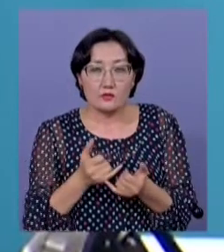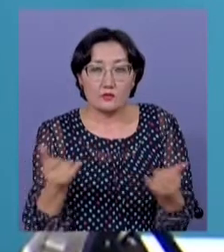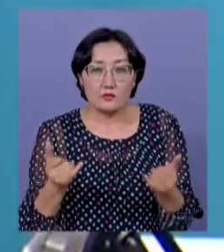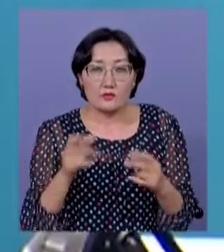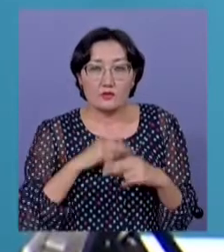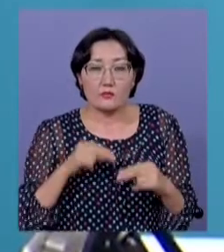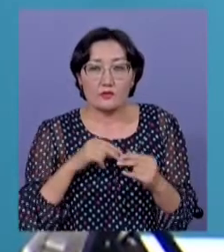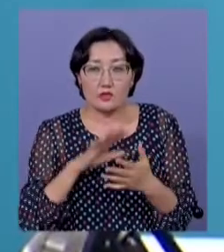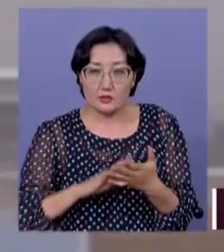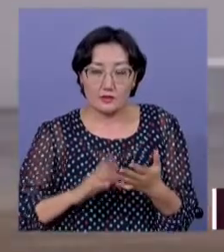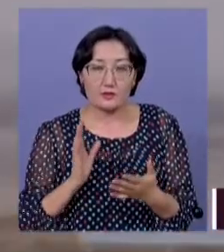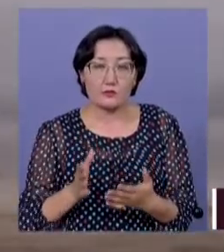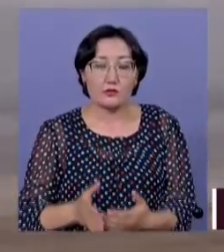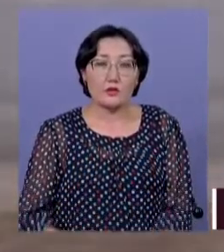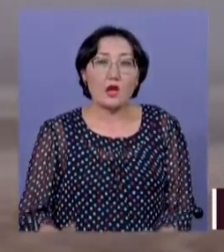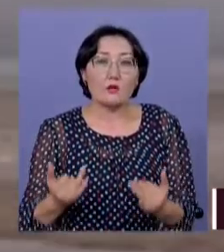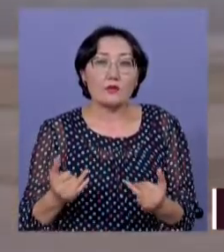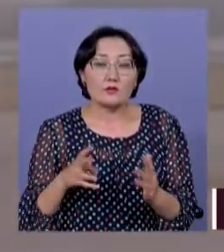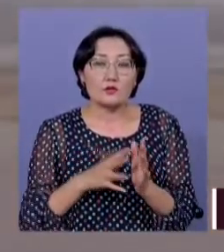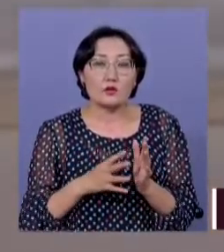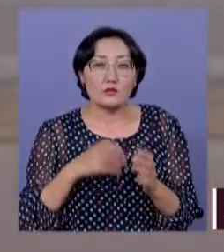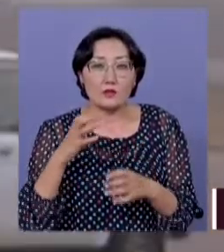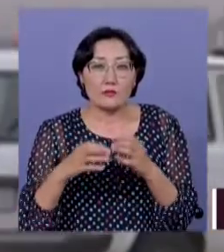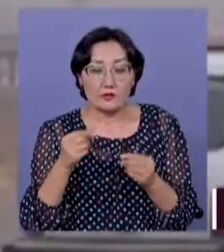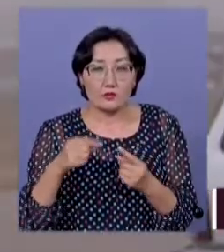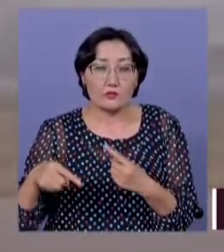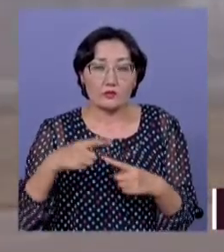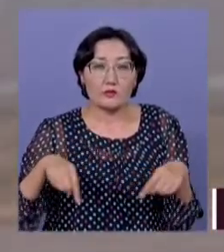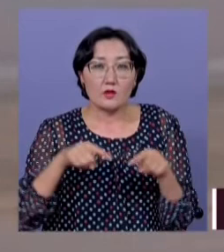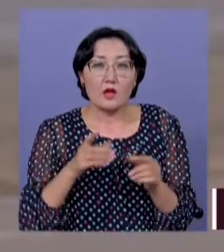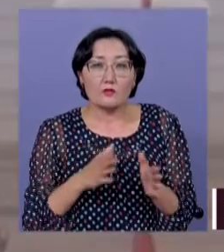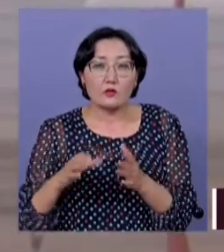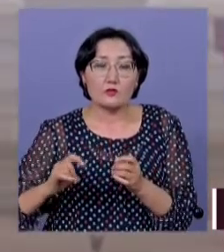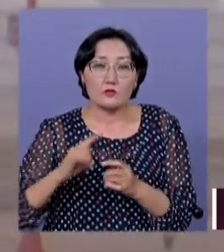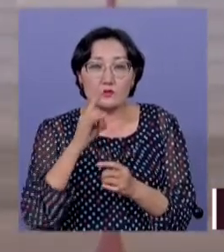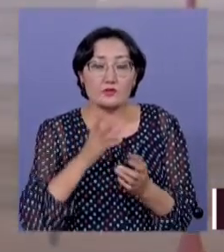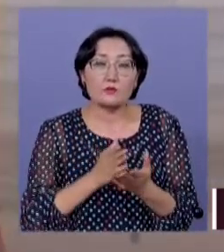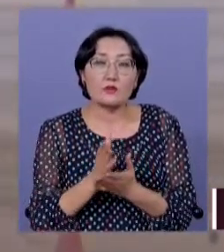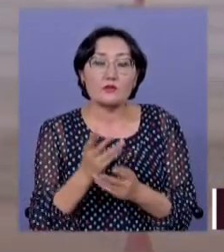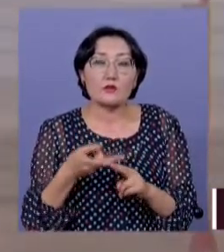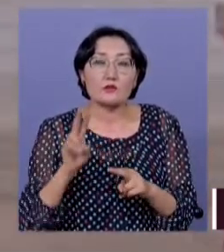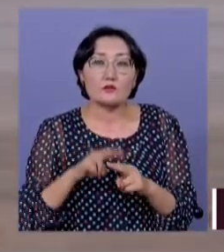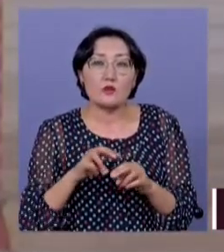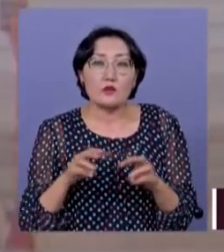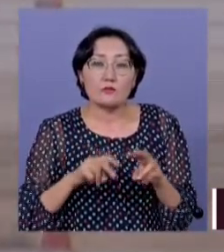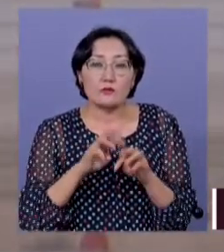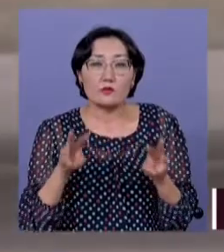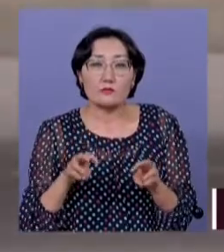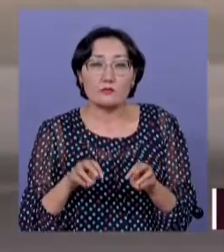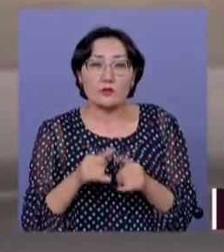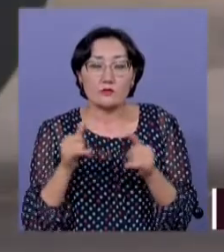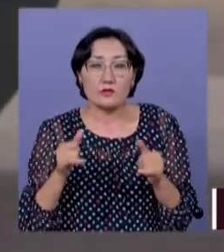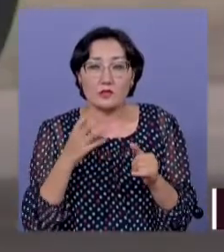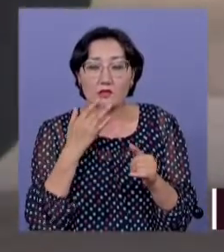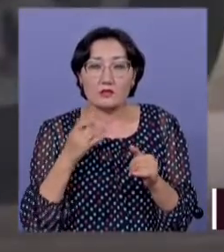жұмысын одан әрі жалғастыратын болады. Бүгінде 9 әлемдік қаржы орталығы мен тұрақты әуе қатынасы орнатылған. Премьер-министр индустрия және инфрақұрылымдық даму,